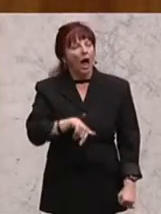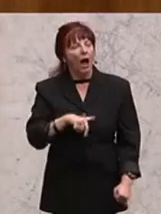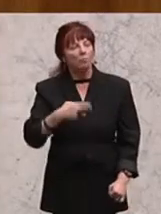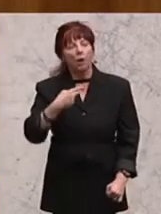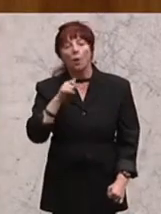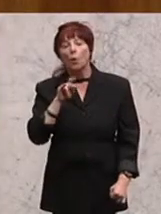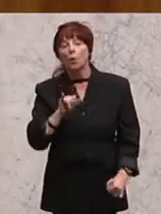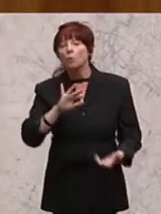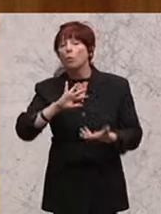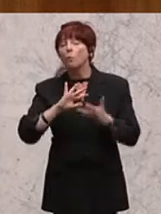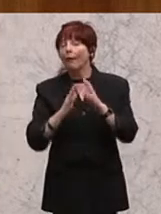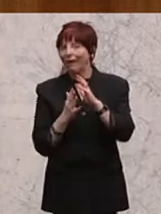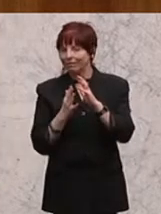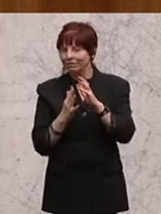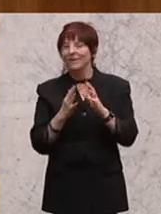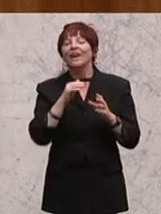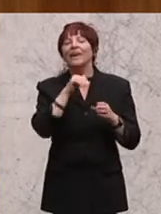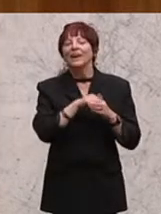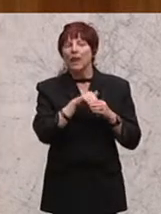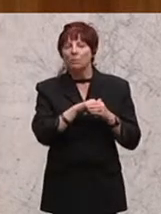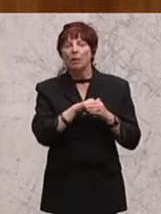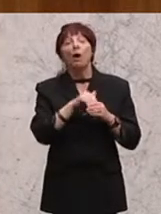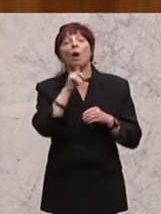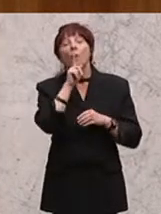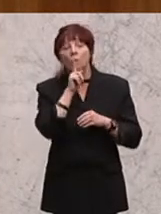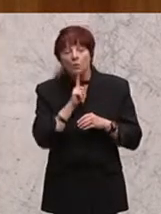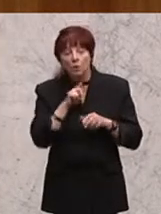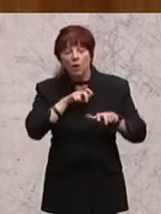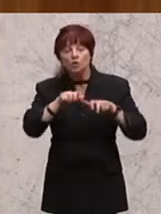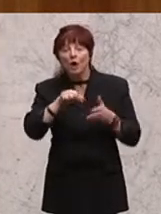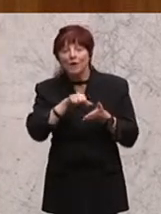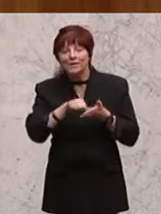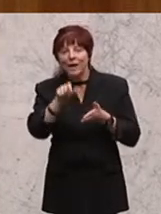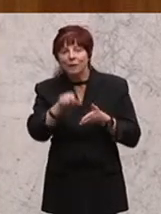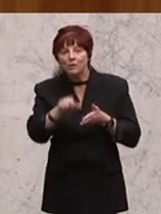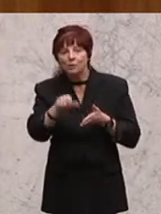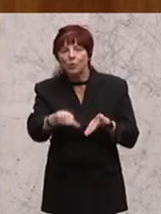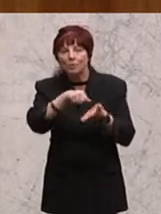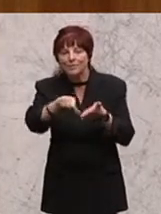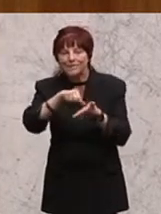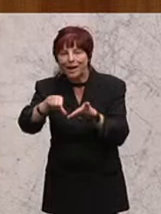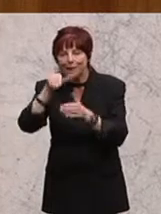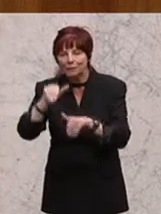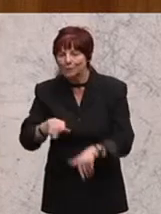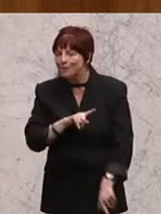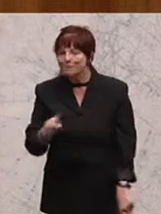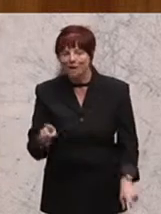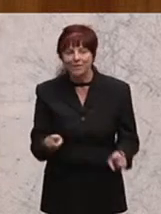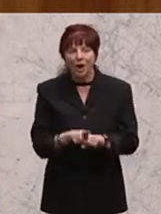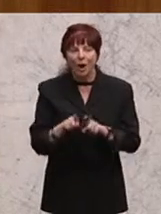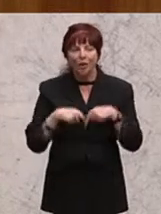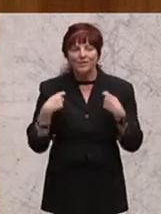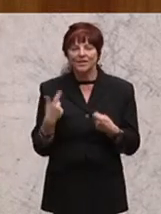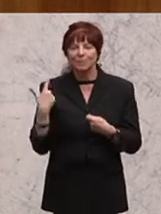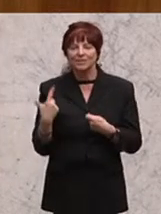eine Tochter, in diesem Hyperbrand brennen nicht nur die Steuerzahlerinnen und Steuerzahler im Kontext der Hetter, sondern es gibt eben zwei